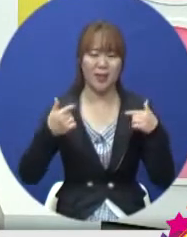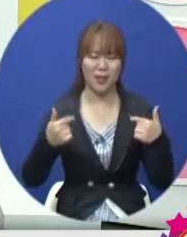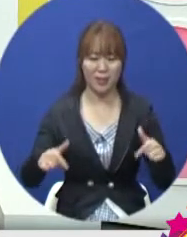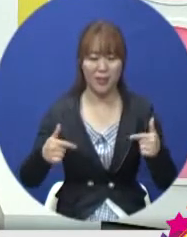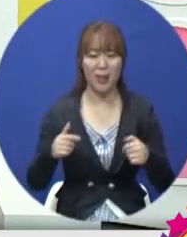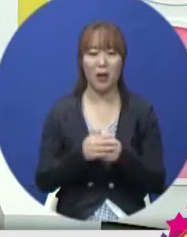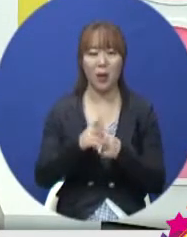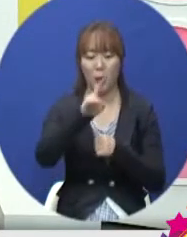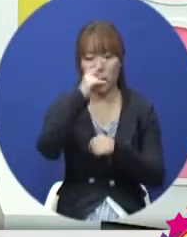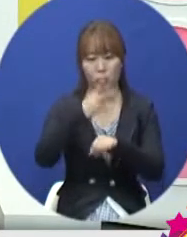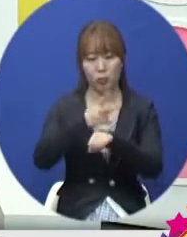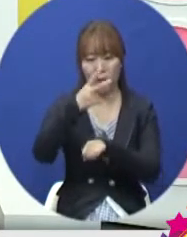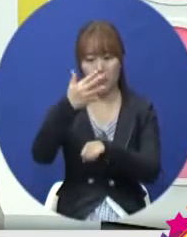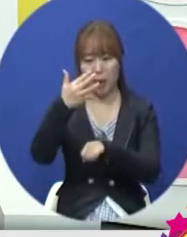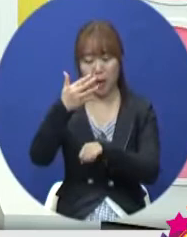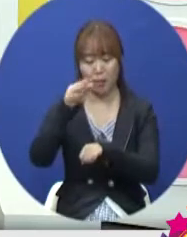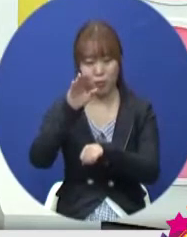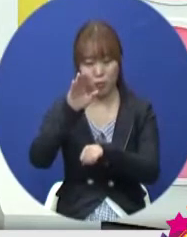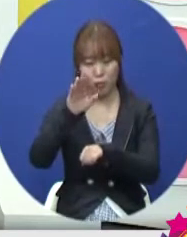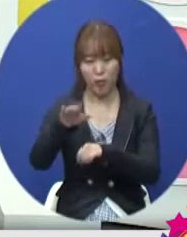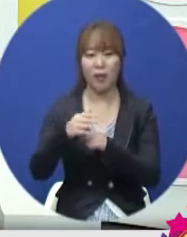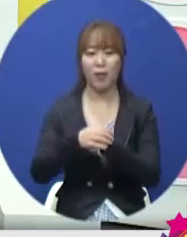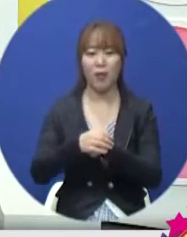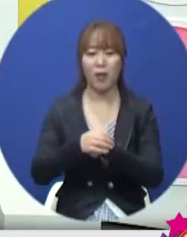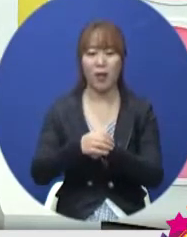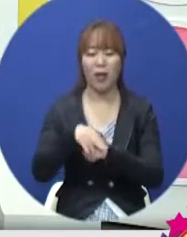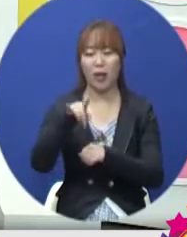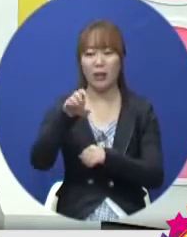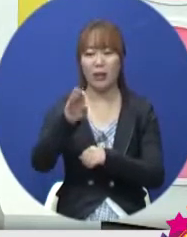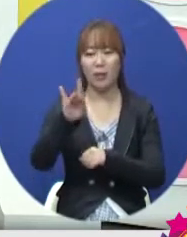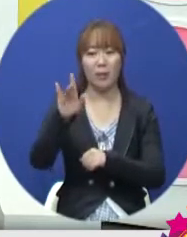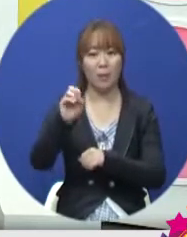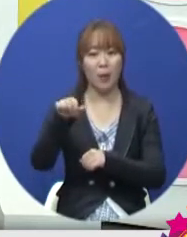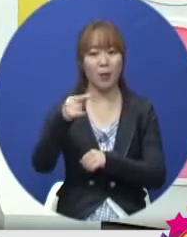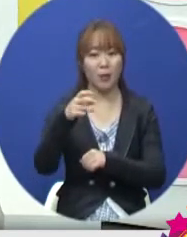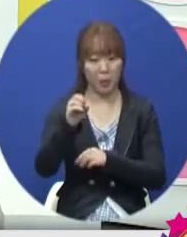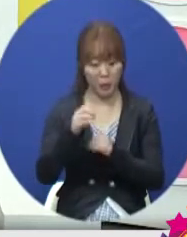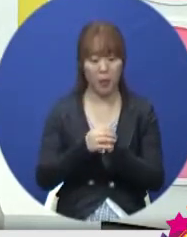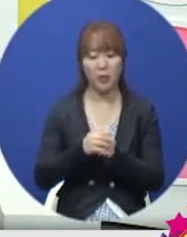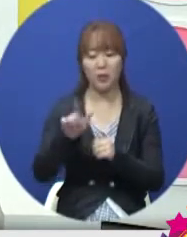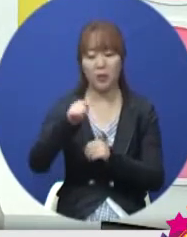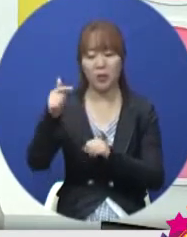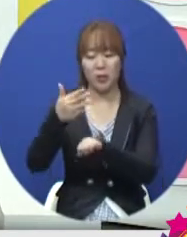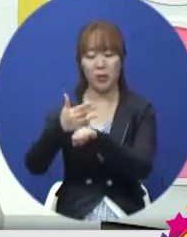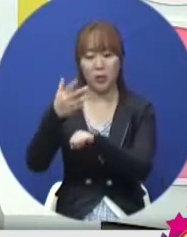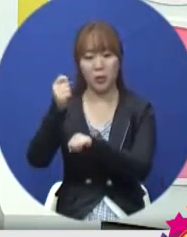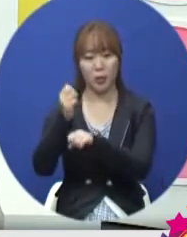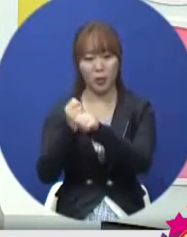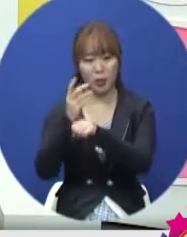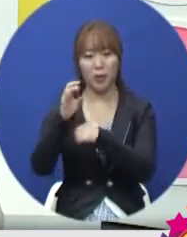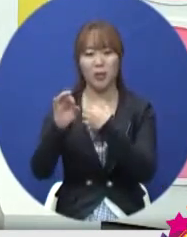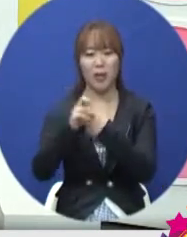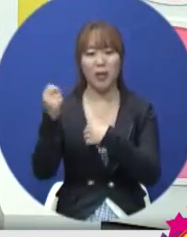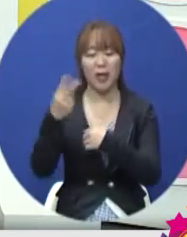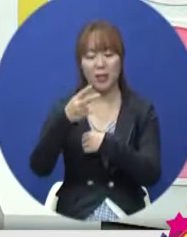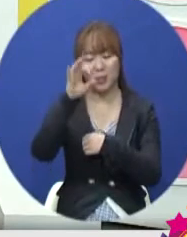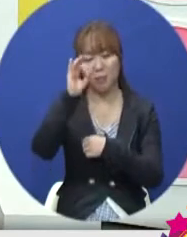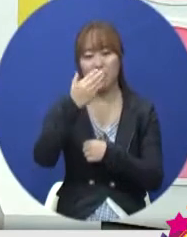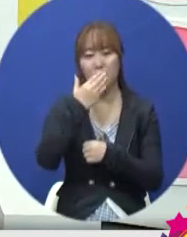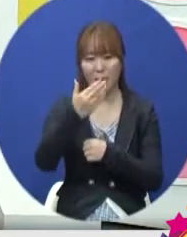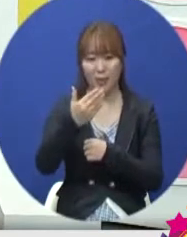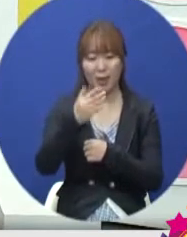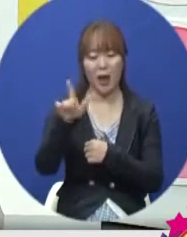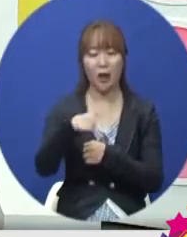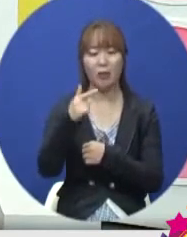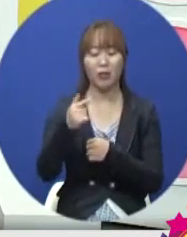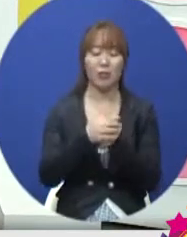늘 오후 2시 약 8분 지나면서부터 생방송으로 시작이 되고요. 네. 저녁 8시 조금 지나면 또 재방송 하루 두